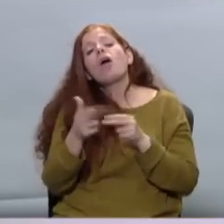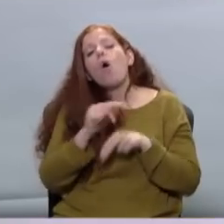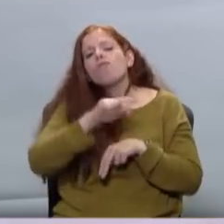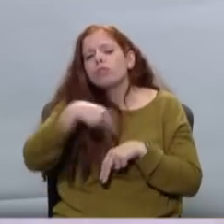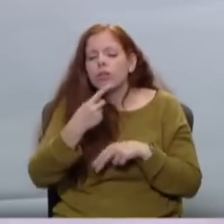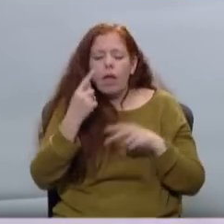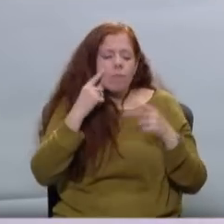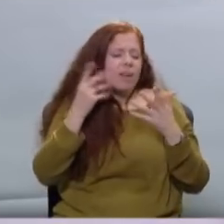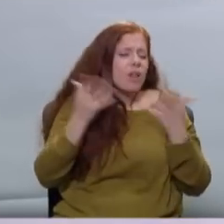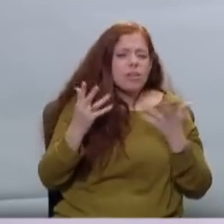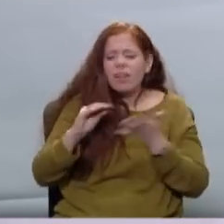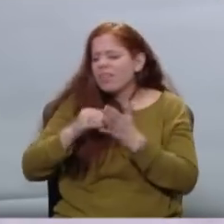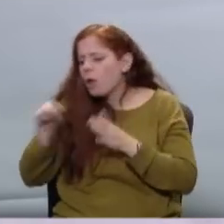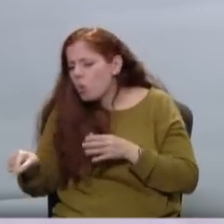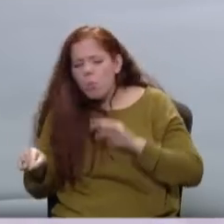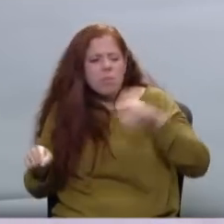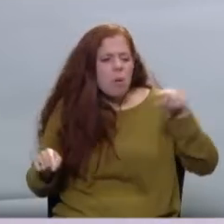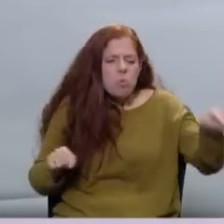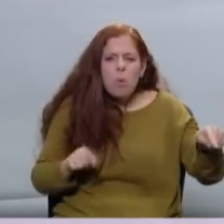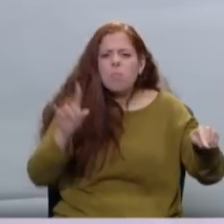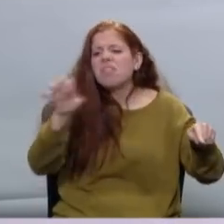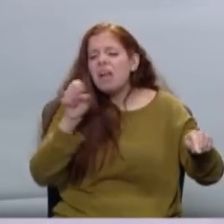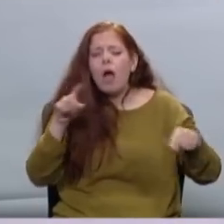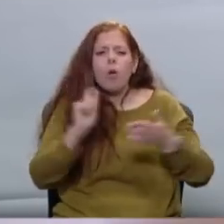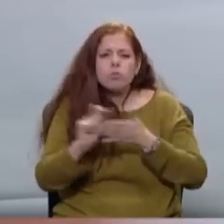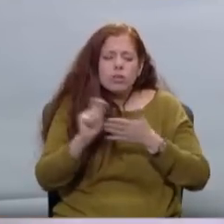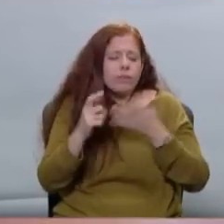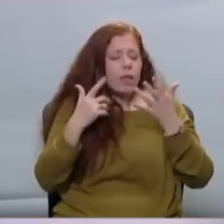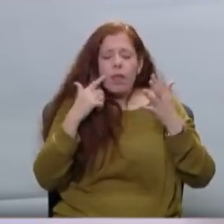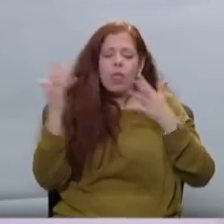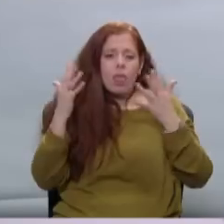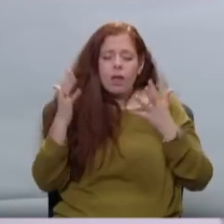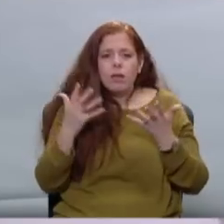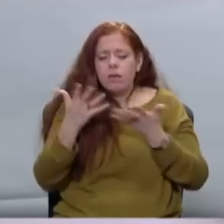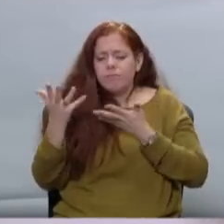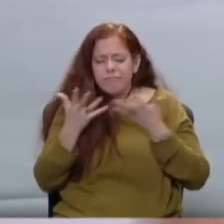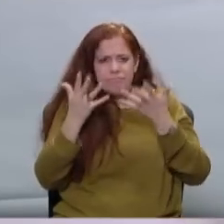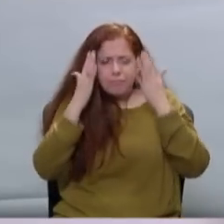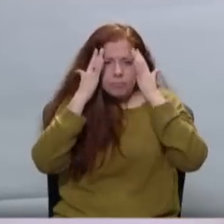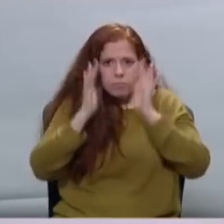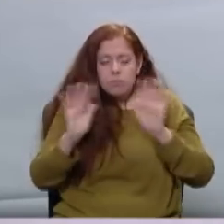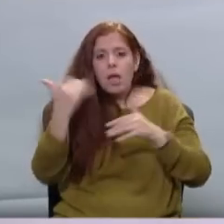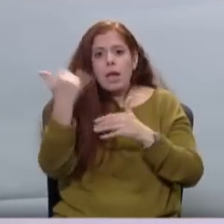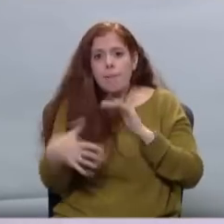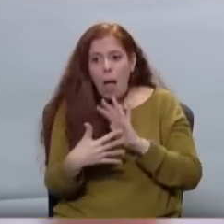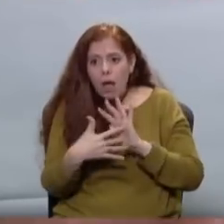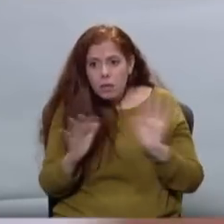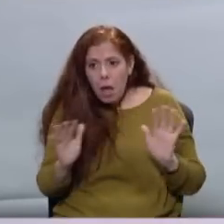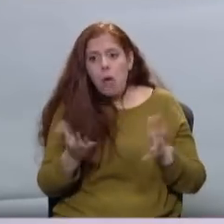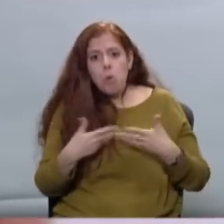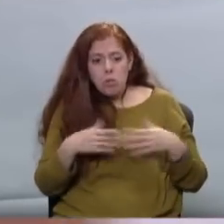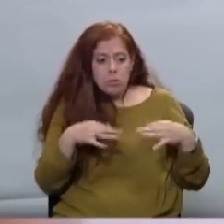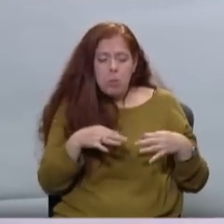מה, תחתום פה, תביא פה, תקרא את כל מה שכתבת, תקרא... נגמר החקירה, ואתה נותנים לך